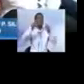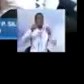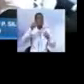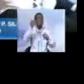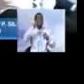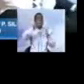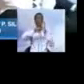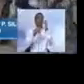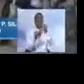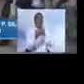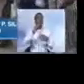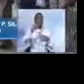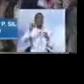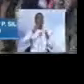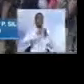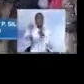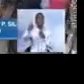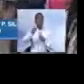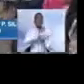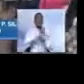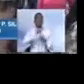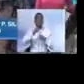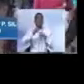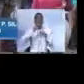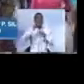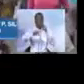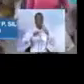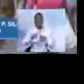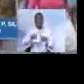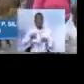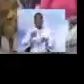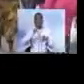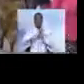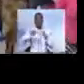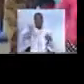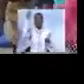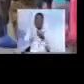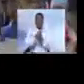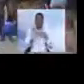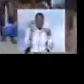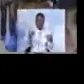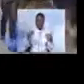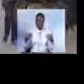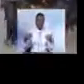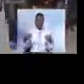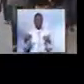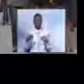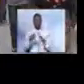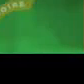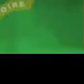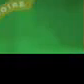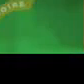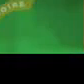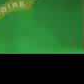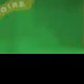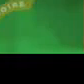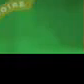populations à tirer les leçons de ces violences afin que plus jamais cela ne se reproduise en Côte d'Ivoire.